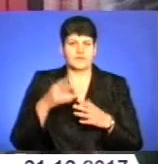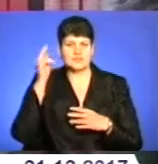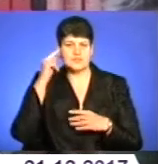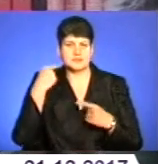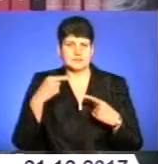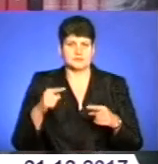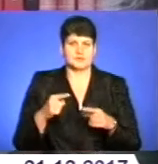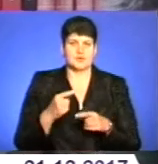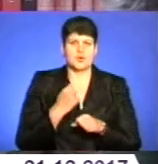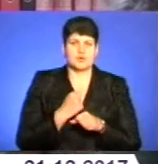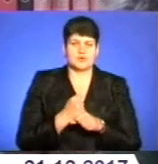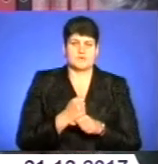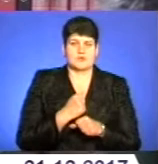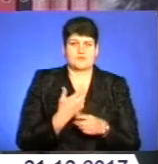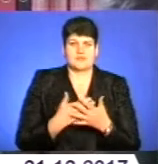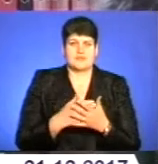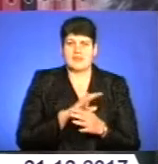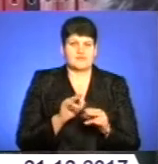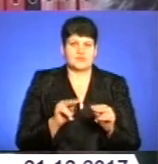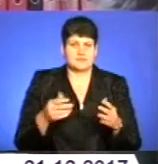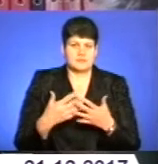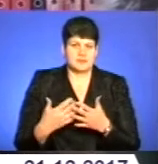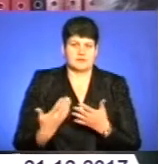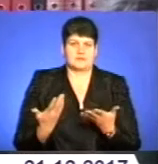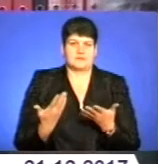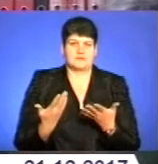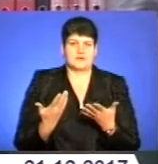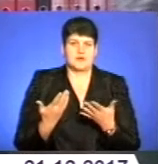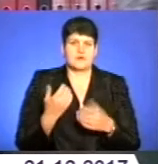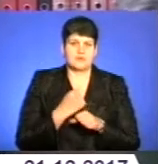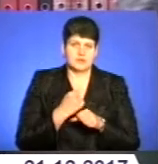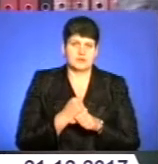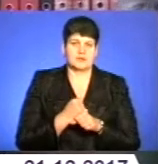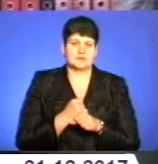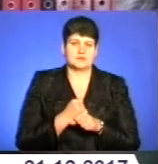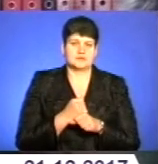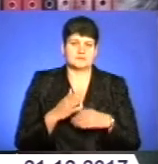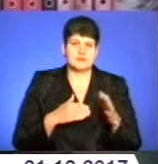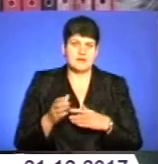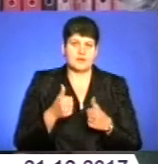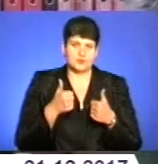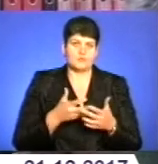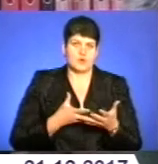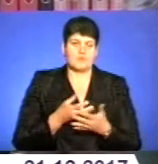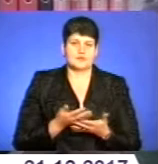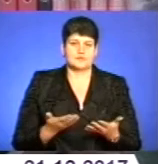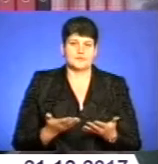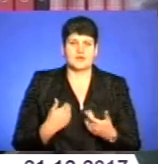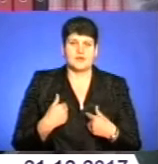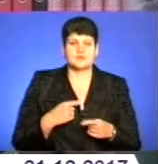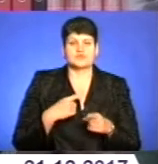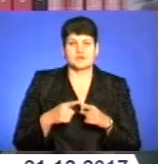професію, наприклад, робітничу, і працювати не вчителем, а, скажімо, в якійсь робітничій професії, але добре оплачують? Ну, я би,